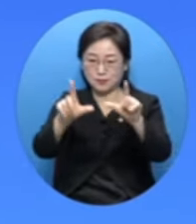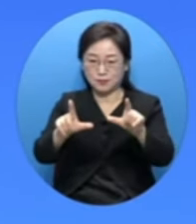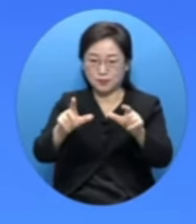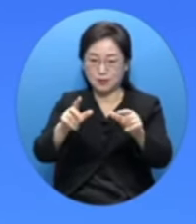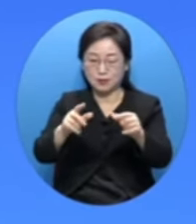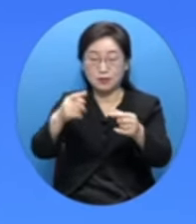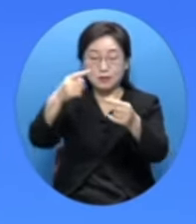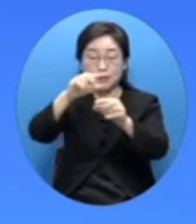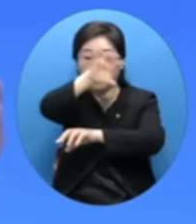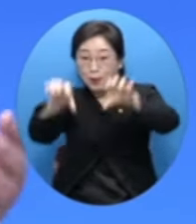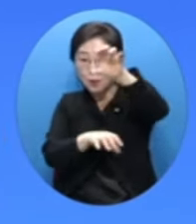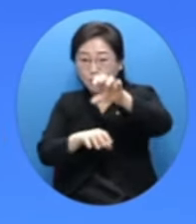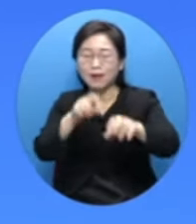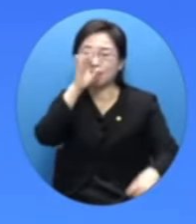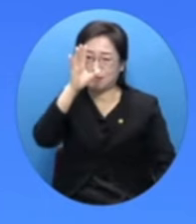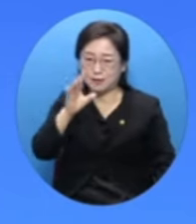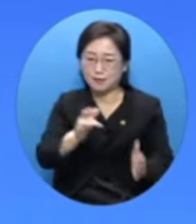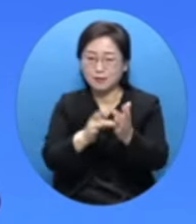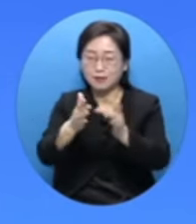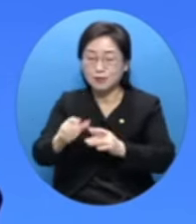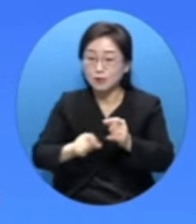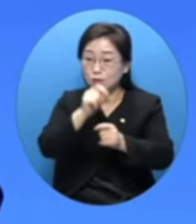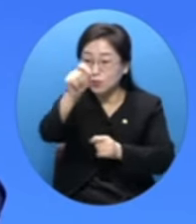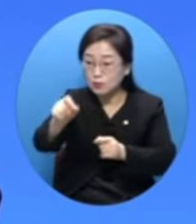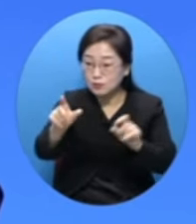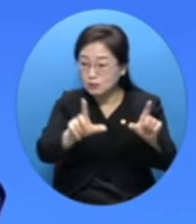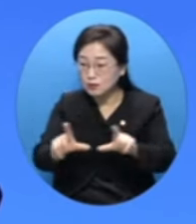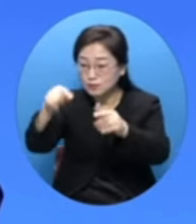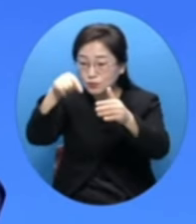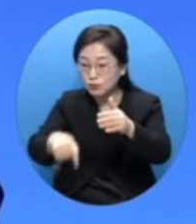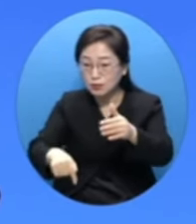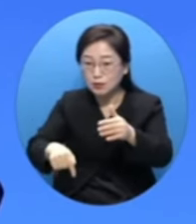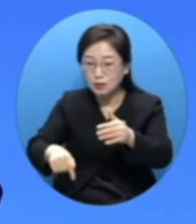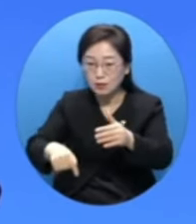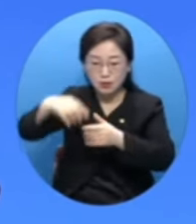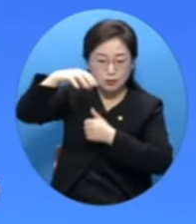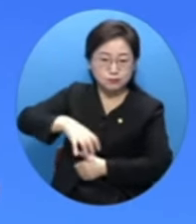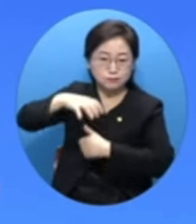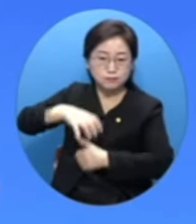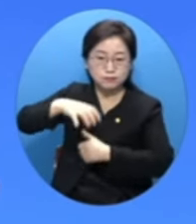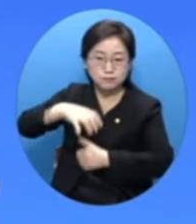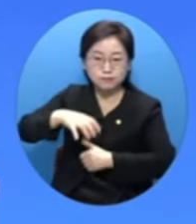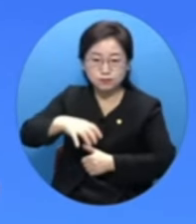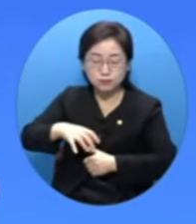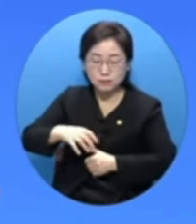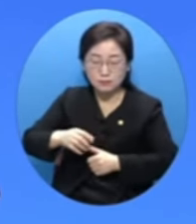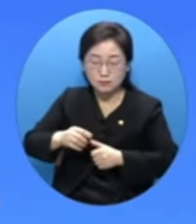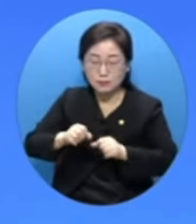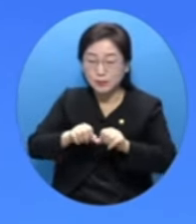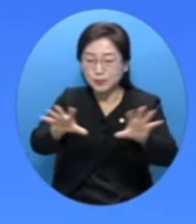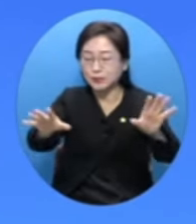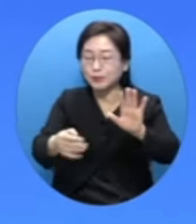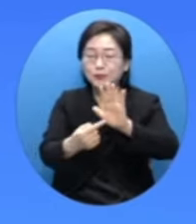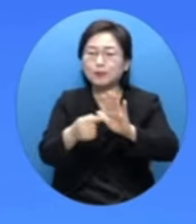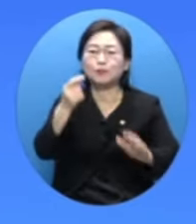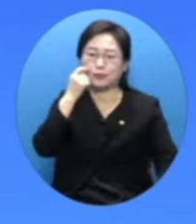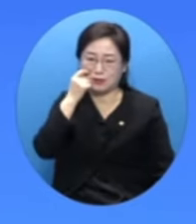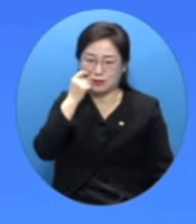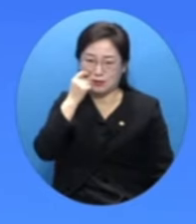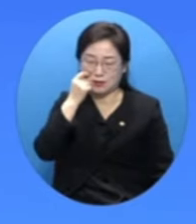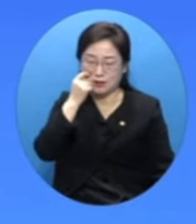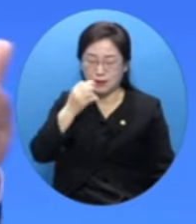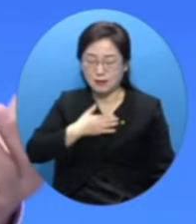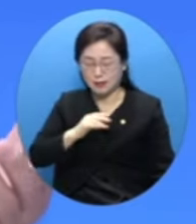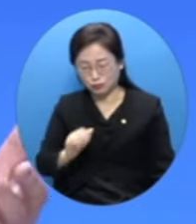앞서가면 예수님은 영원히 내 삶에서 갇혀져 있는 향유로 나타나지 않으실 것이고, 내가 깨어서 내가 죽어지면